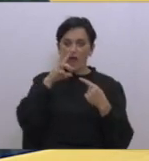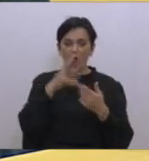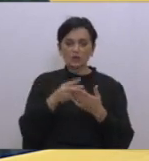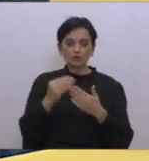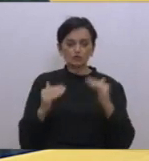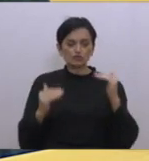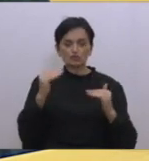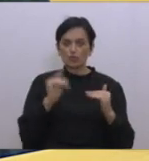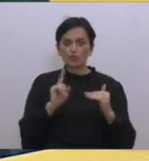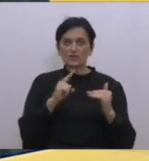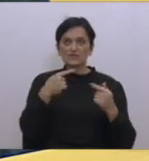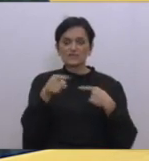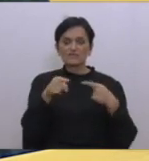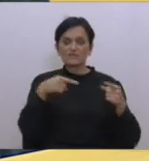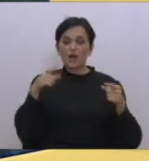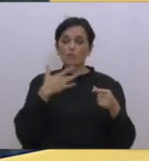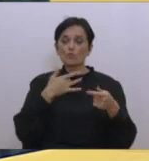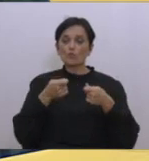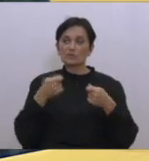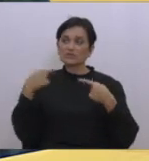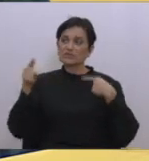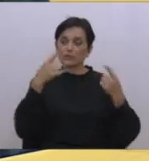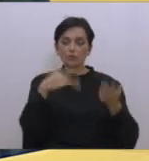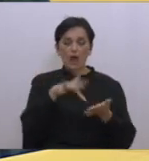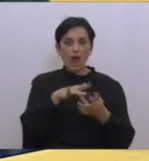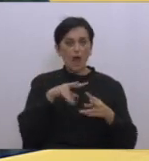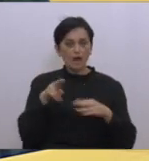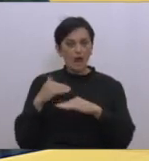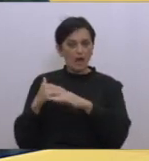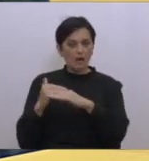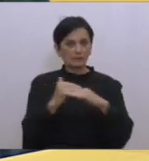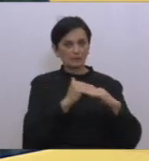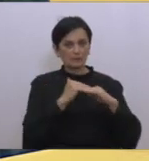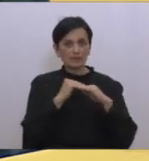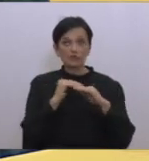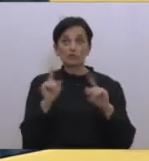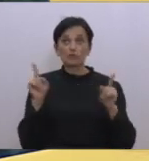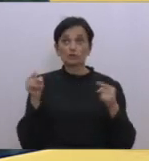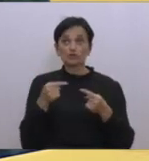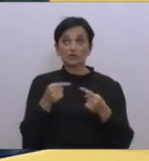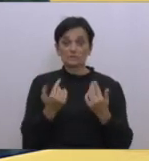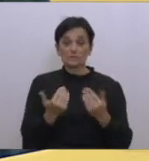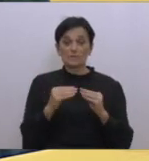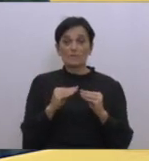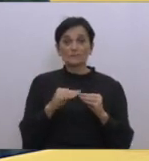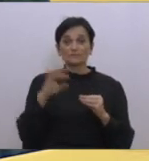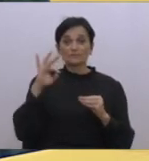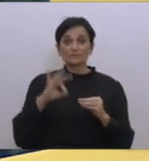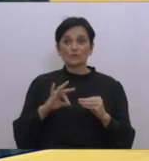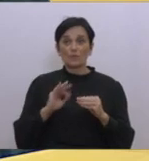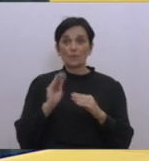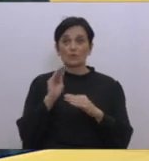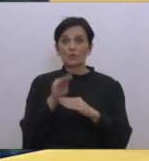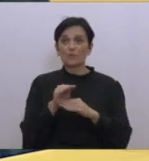შორის არ იყოს სხვადასხვა მუნიციპალიტეტებში თუ ქალაქებში. შესაბამისად ამ ეტაპზე ის 10%-იანი მატება ამას